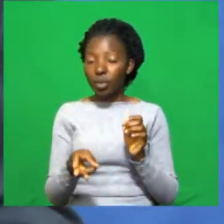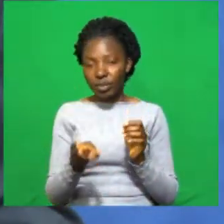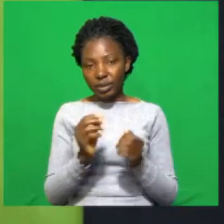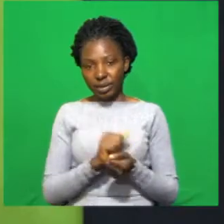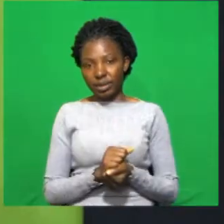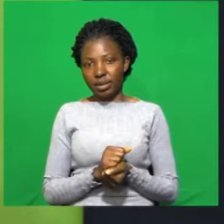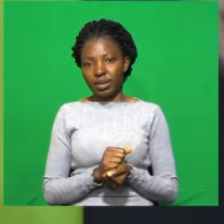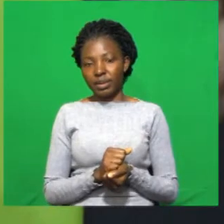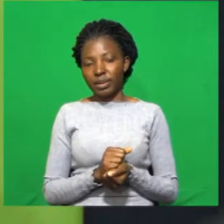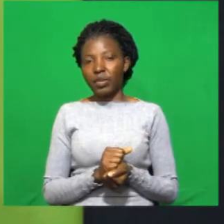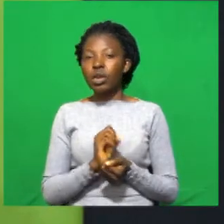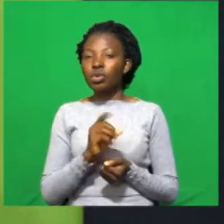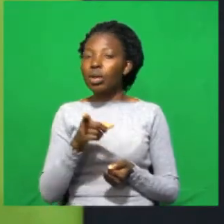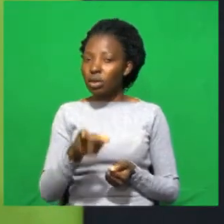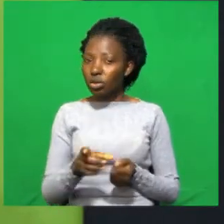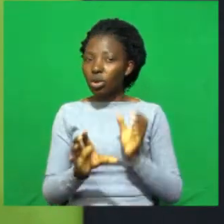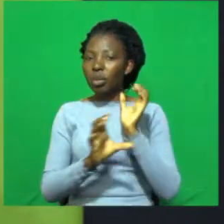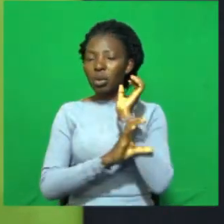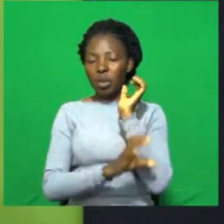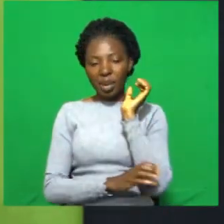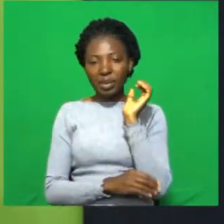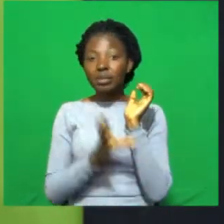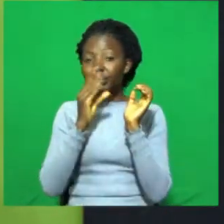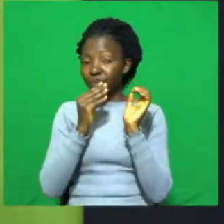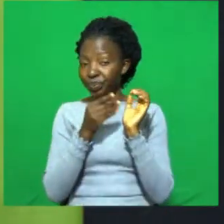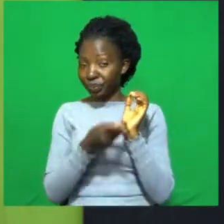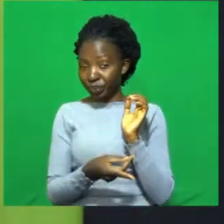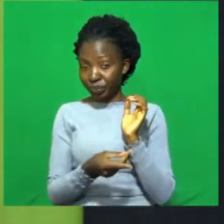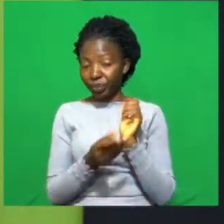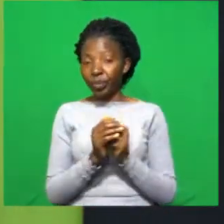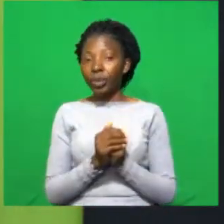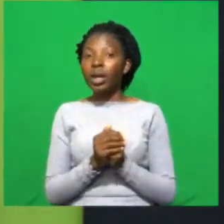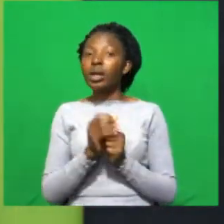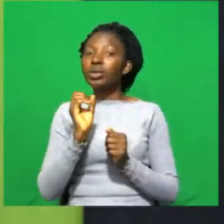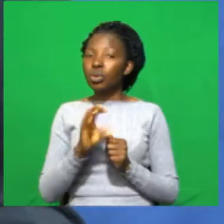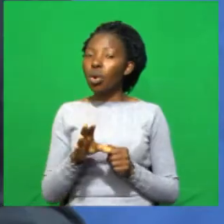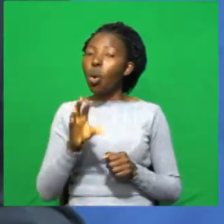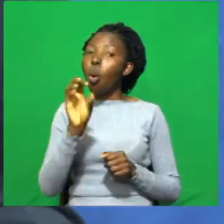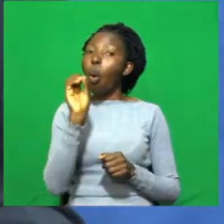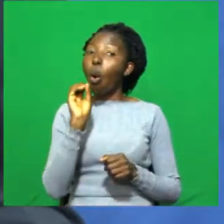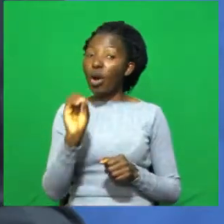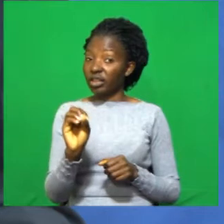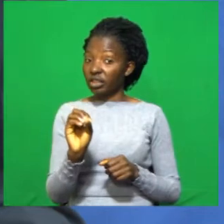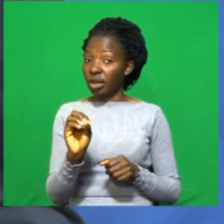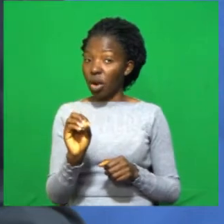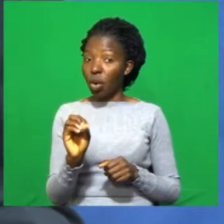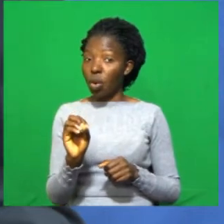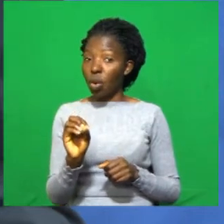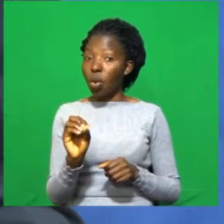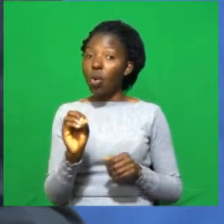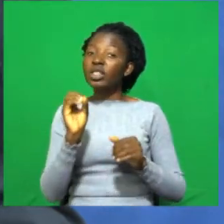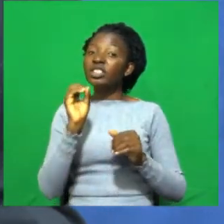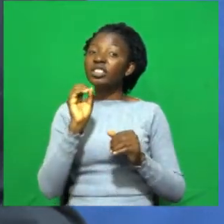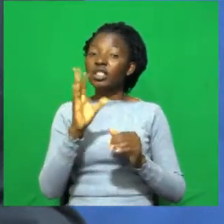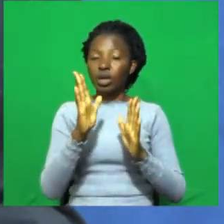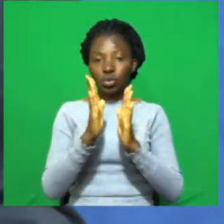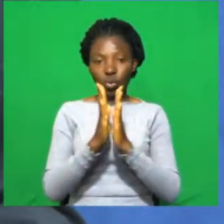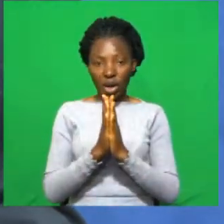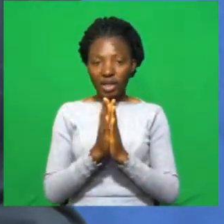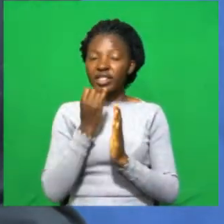yesungano. Saka mitemo iri kutaurwa iyi. Saka original yetemberi iri